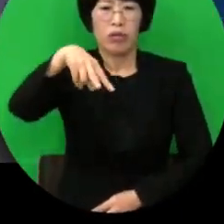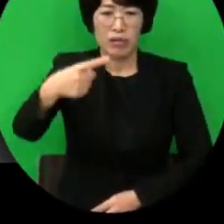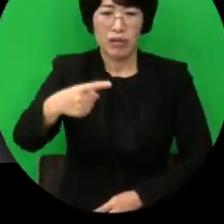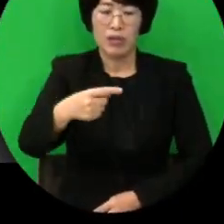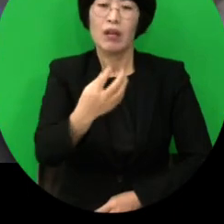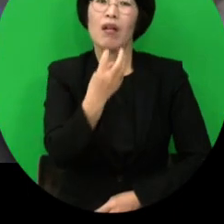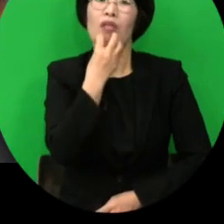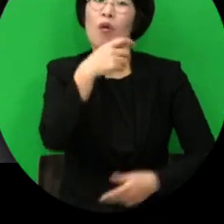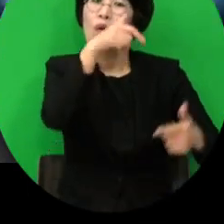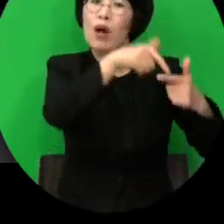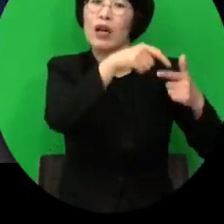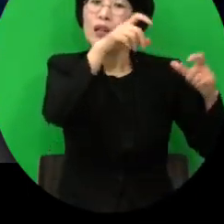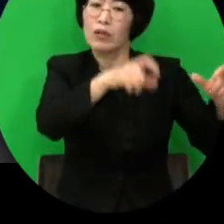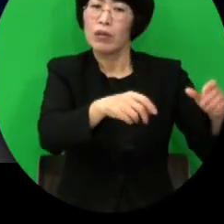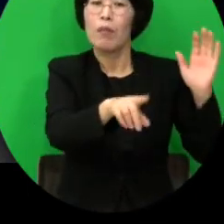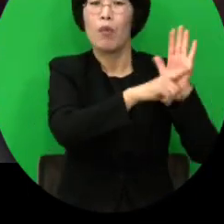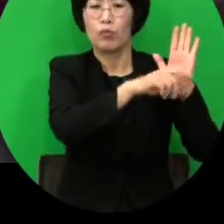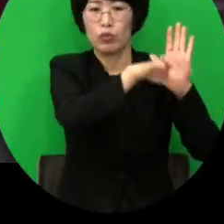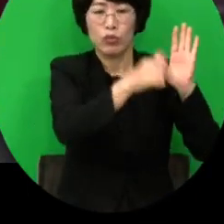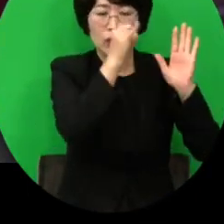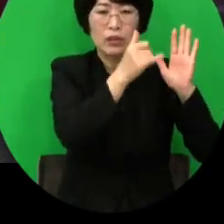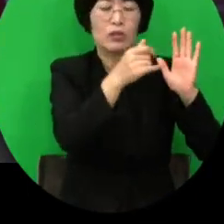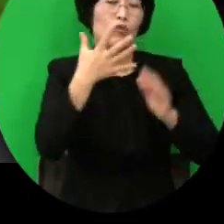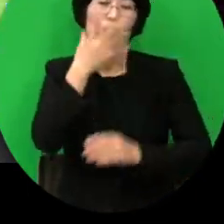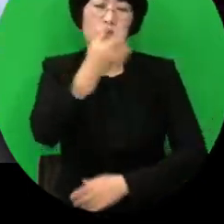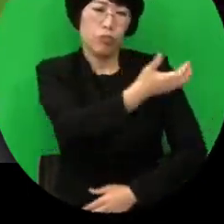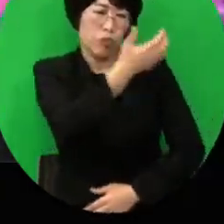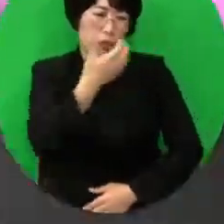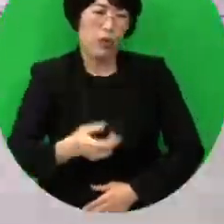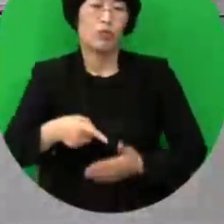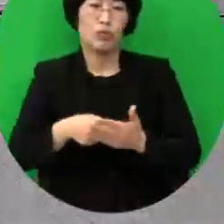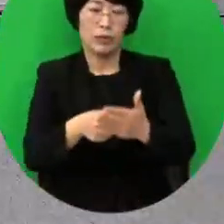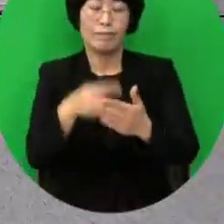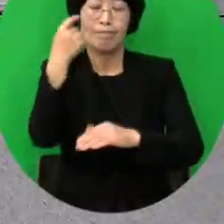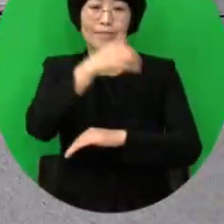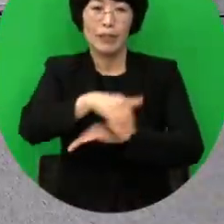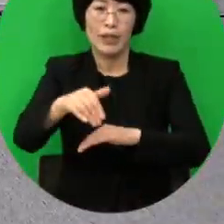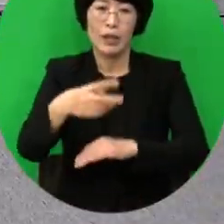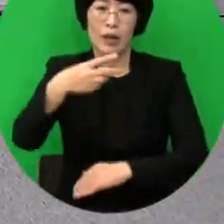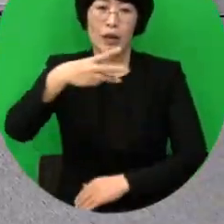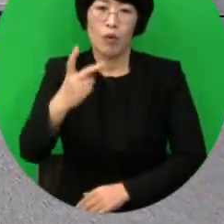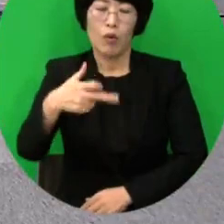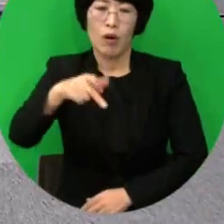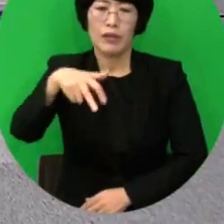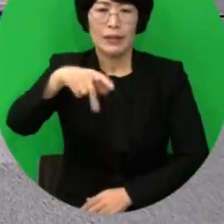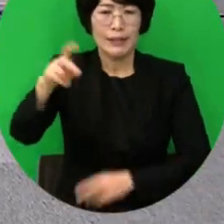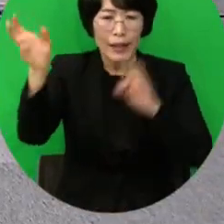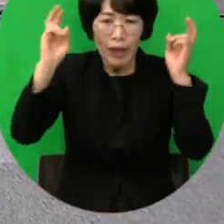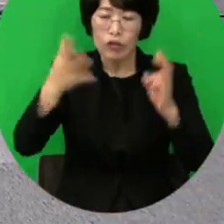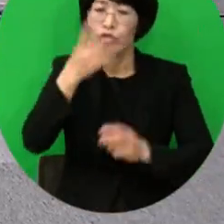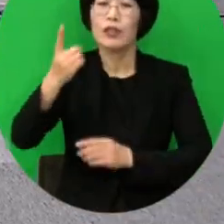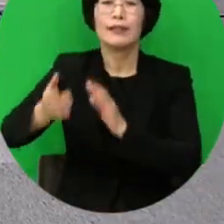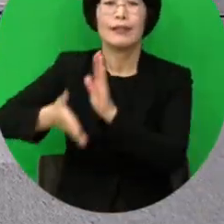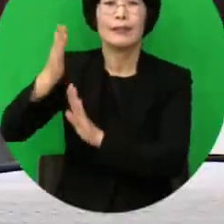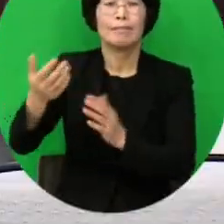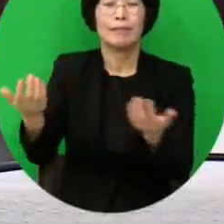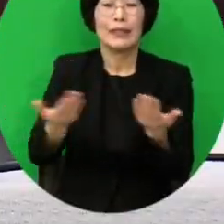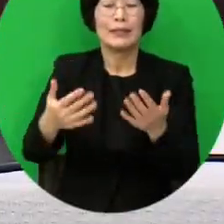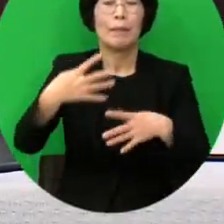서울 강남구가 본사인데 순천으로 이전을 추진합니다. 로커스는 순천시와 업무 협약을